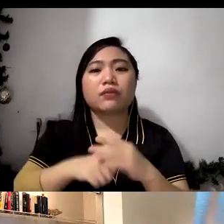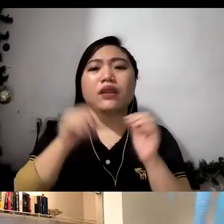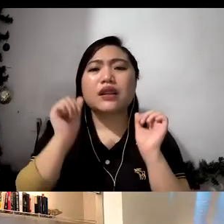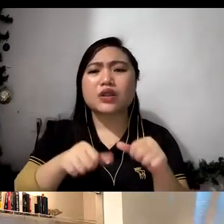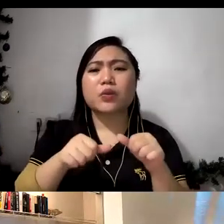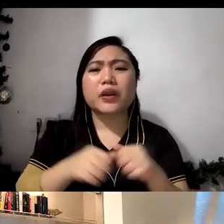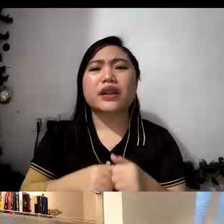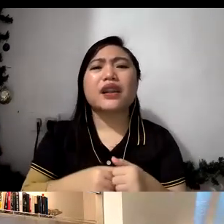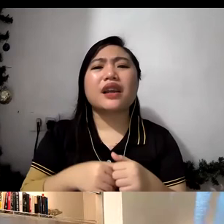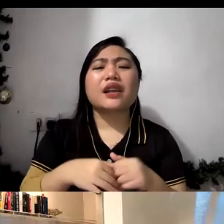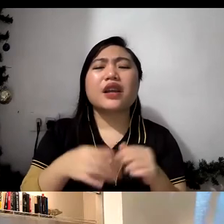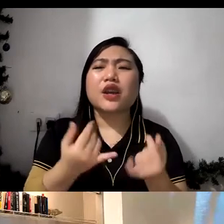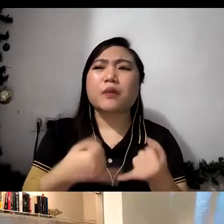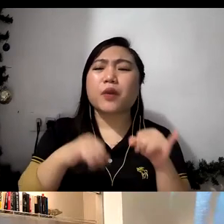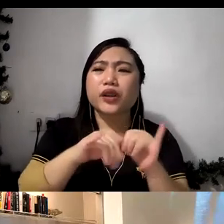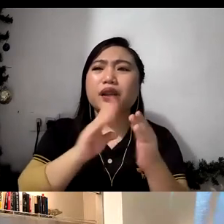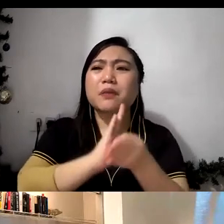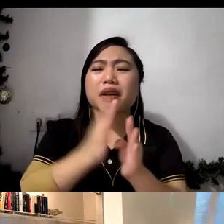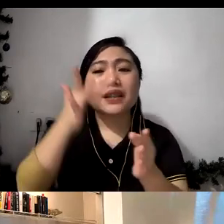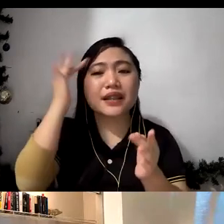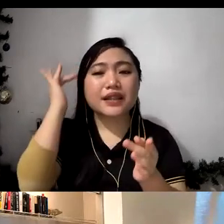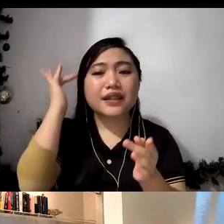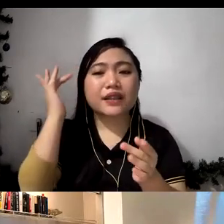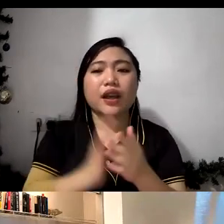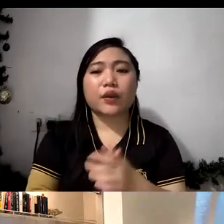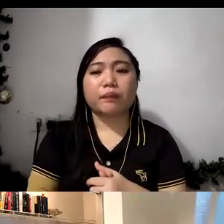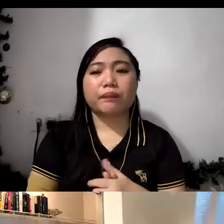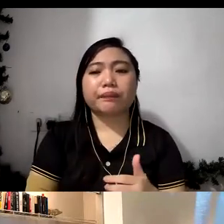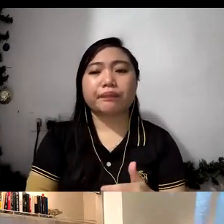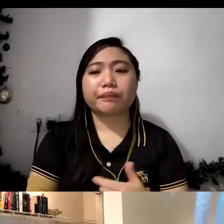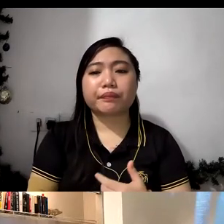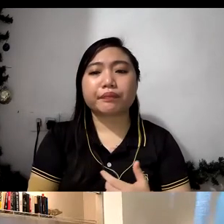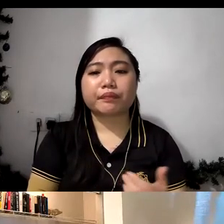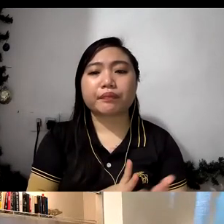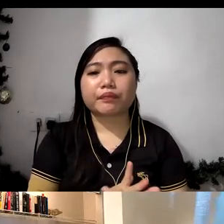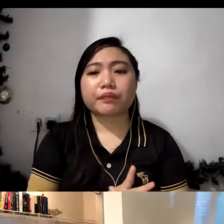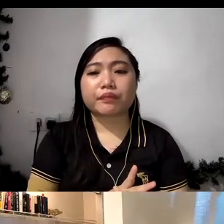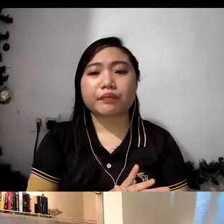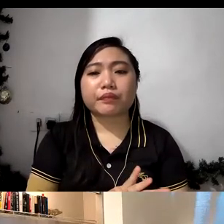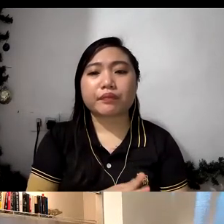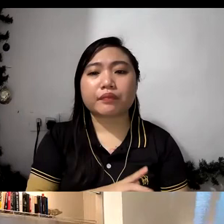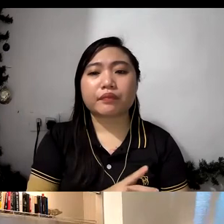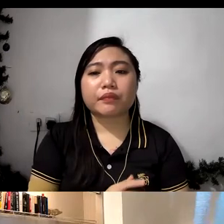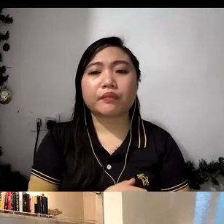din tayo, especially we are adult. Okay. Alright. So,